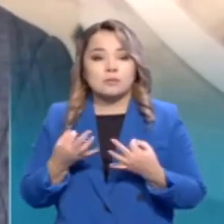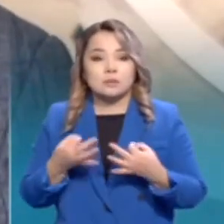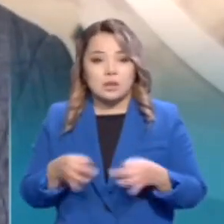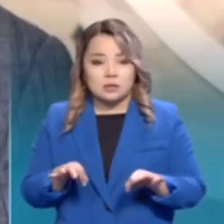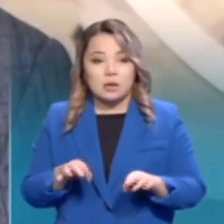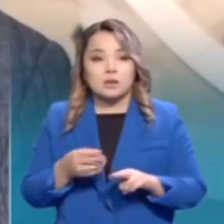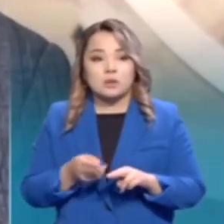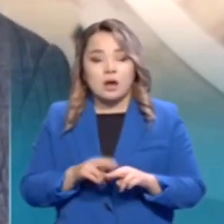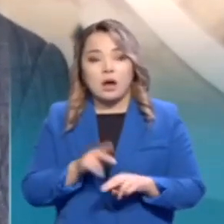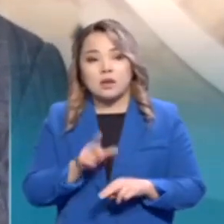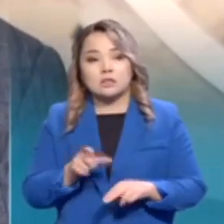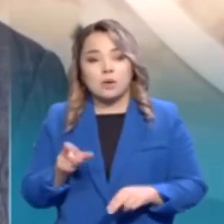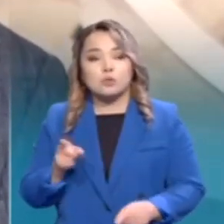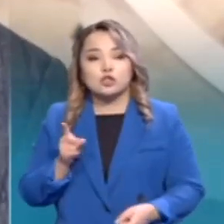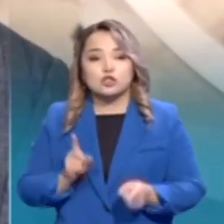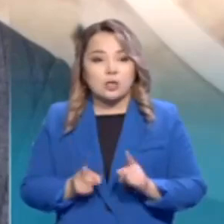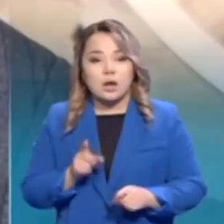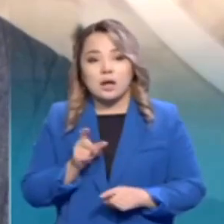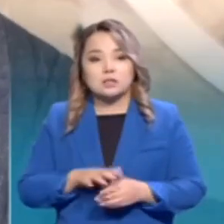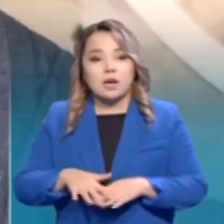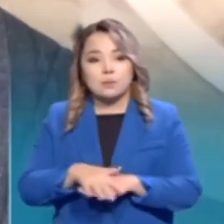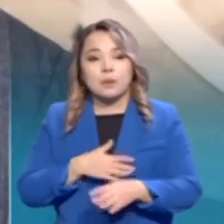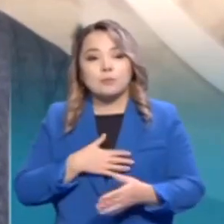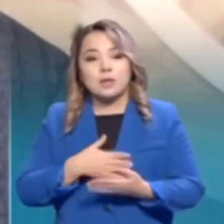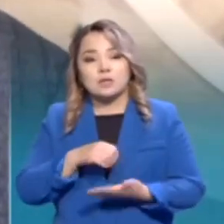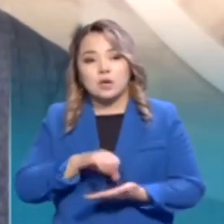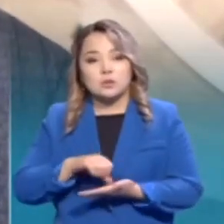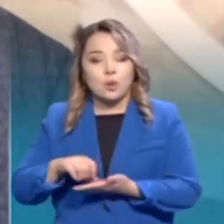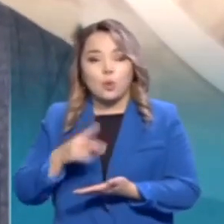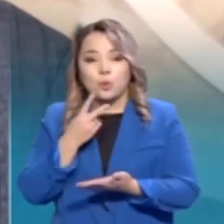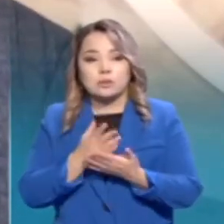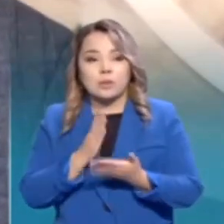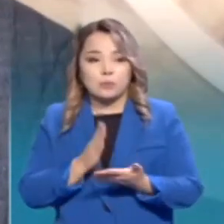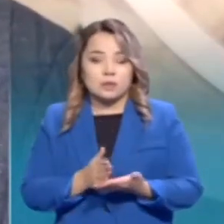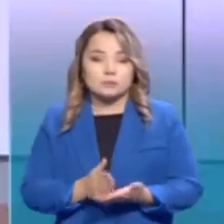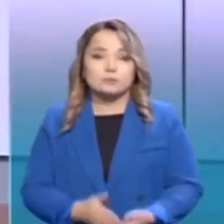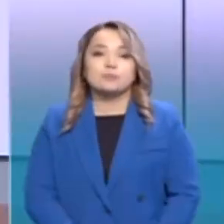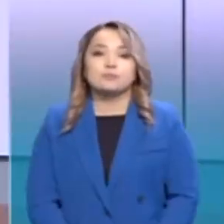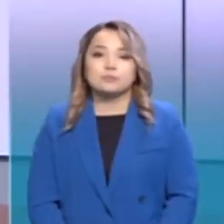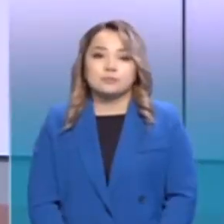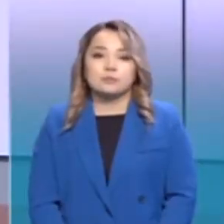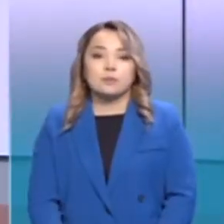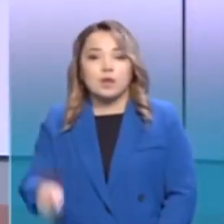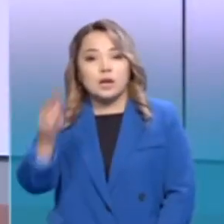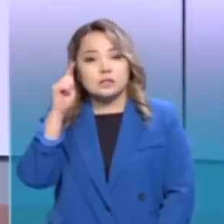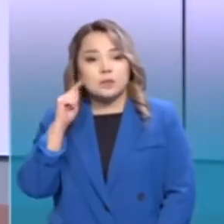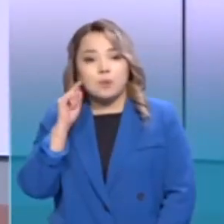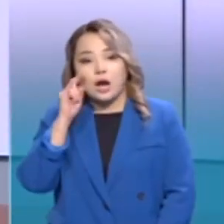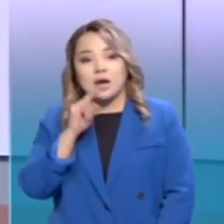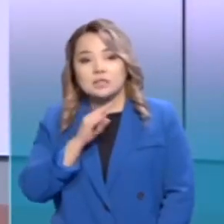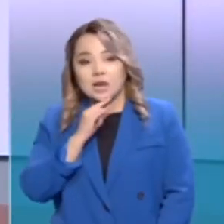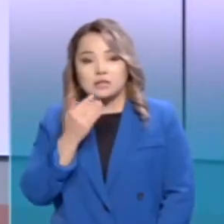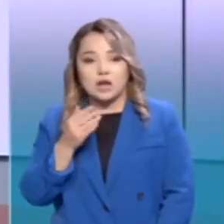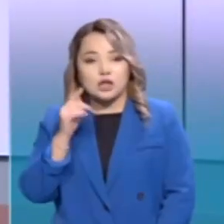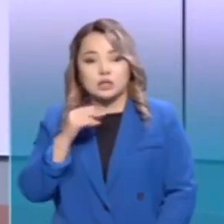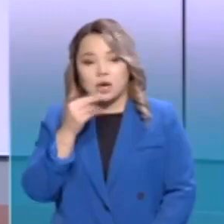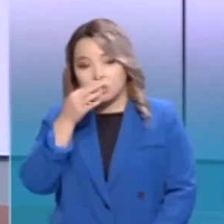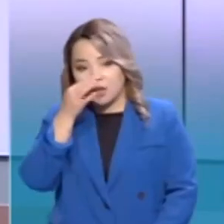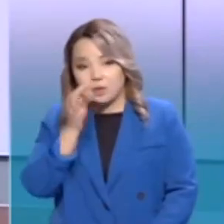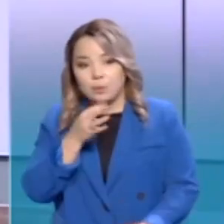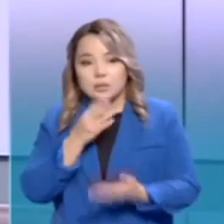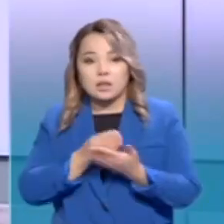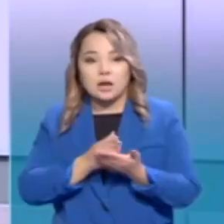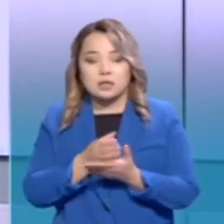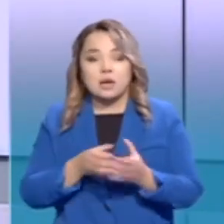шын мәнінде адамдардың өзінің қандай да бір азаматтық белсенділігінің болғандығын көріп отырмыз. Азербайджан, Казахстанда тәжірибелі